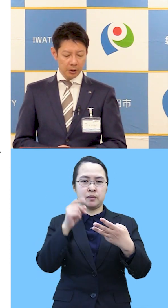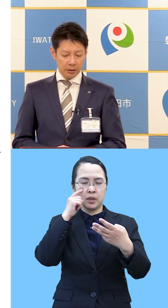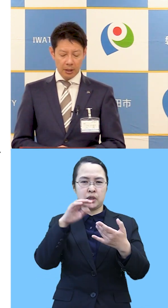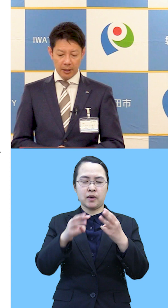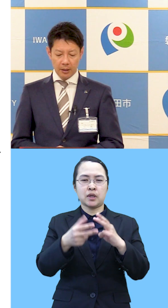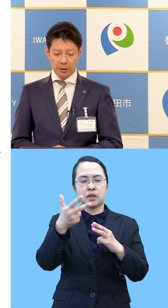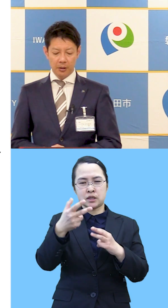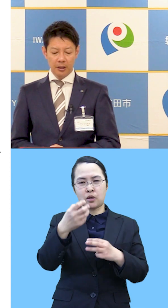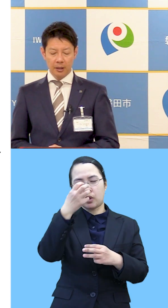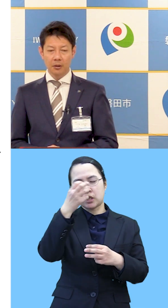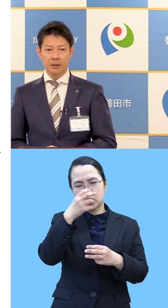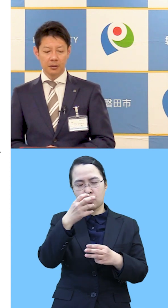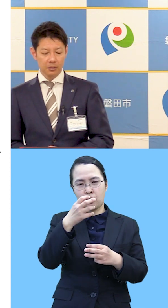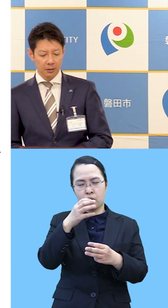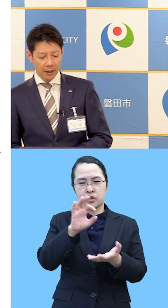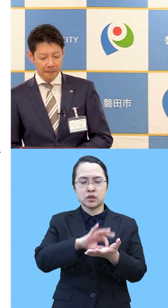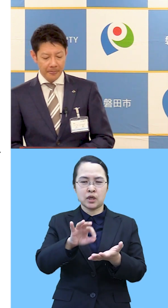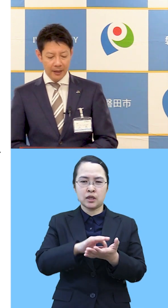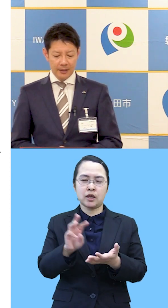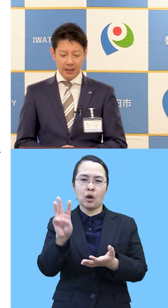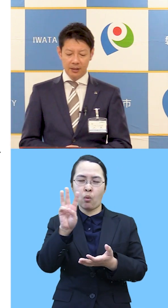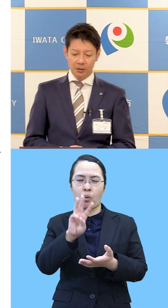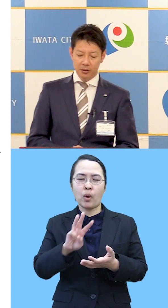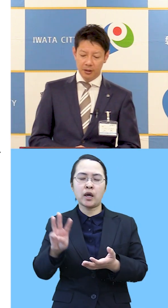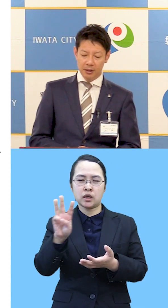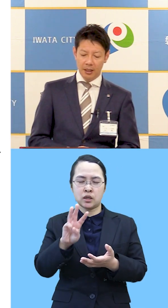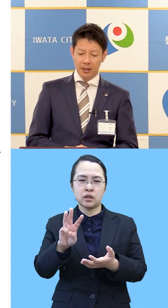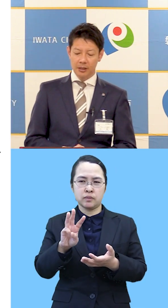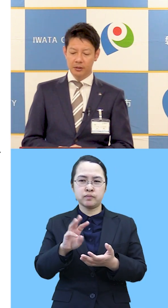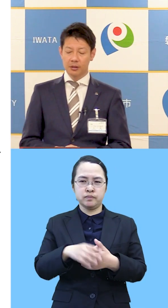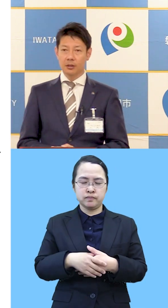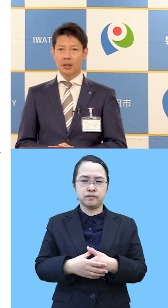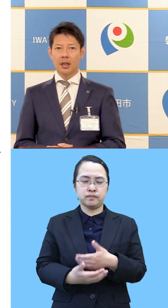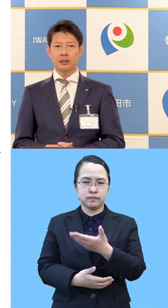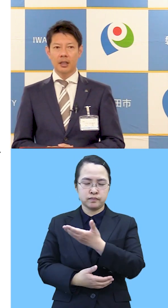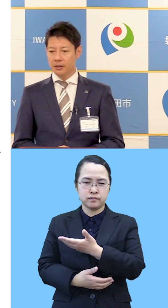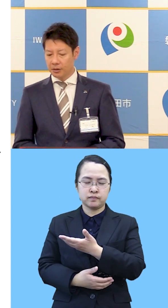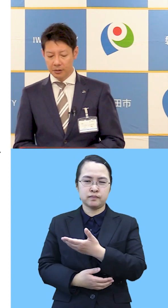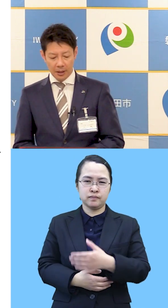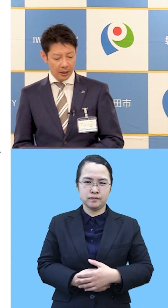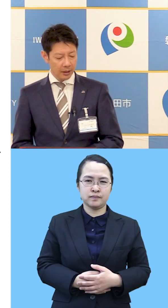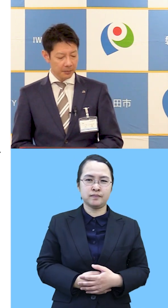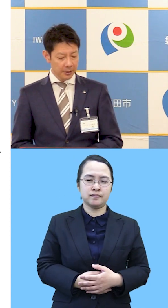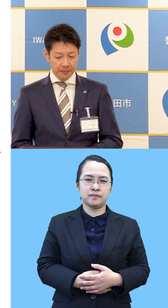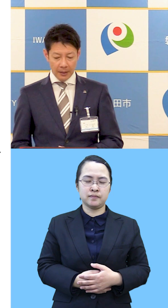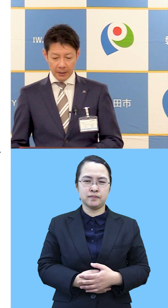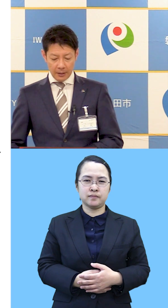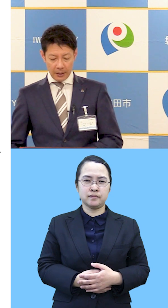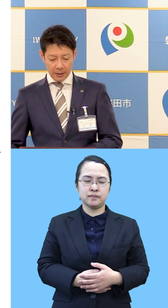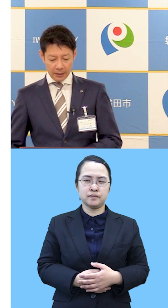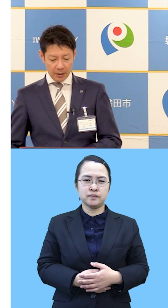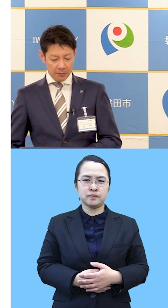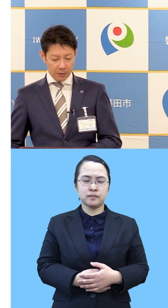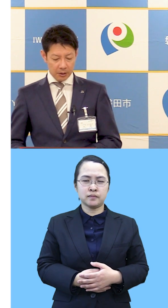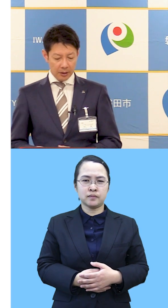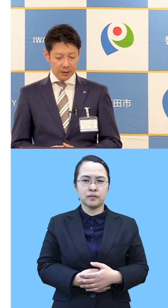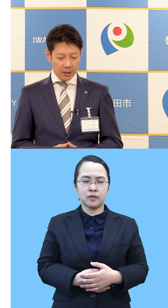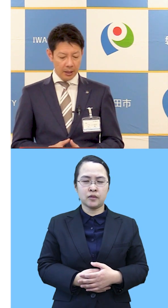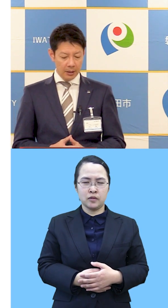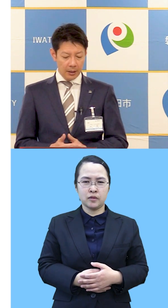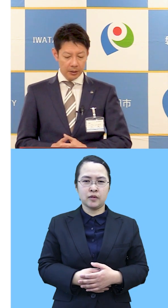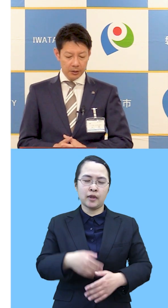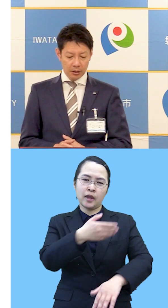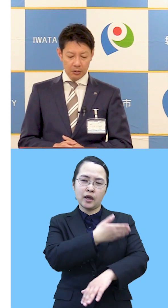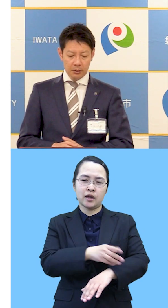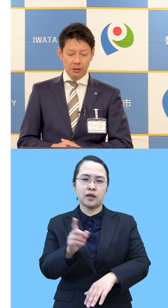チゴを使用したワインが商品化ということで、産地交流で地産外消事業が拡大中であります。スキームとしては